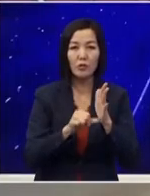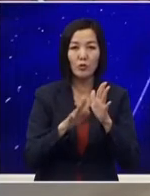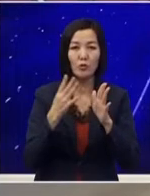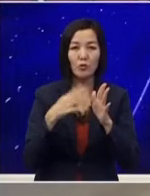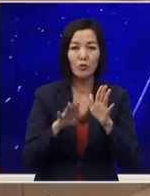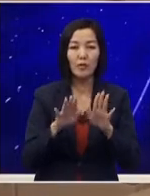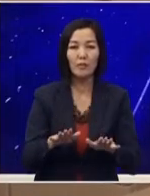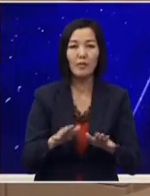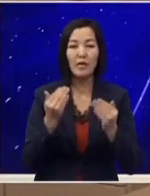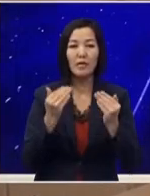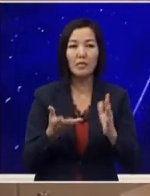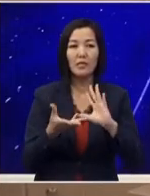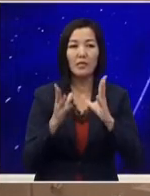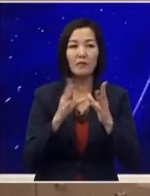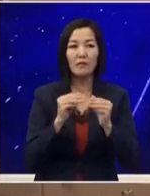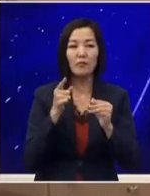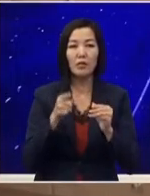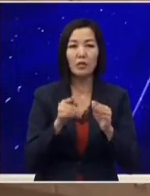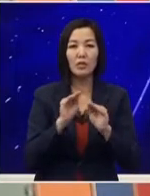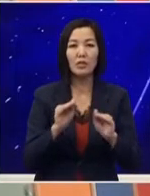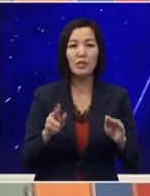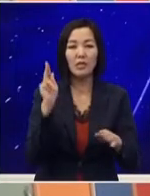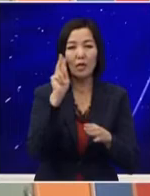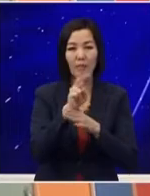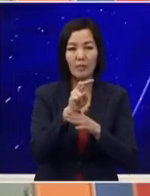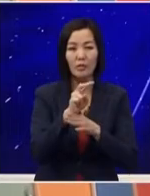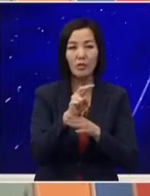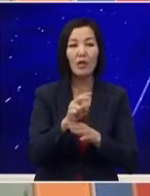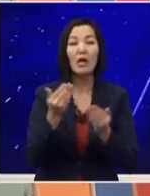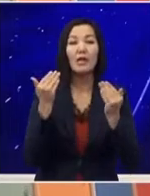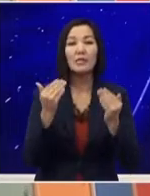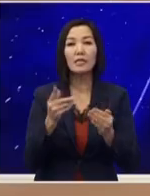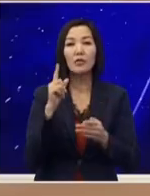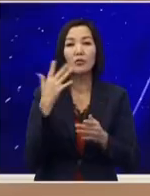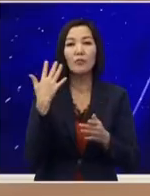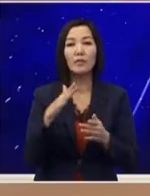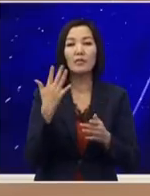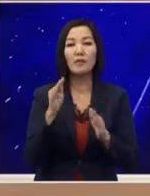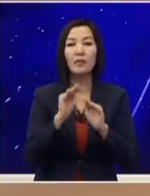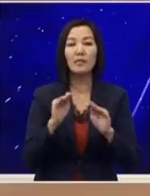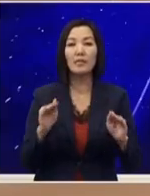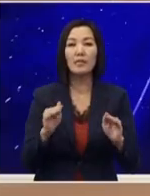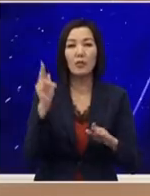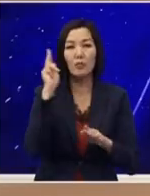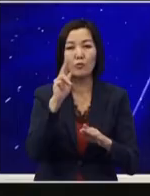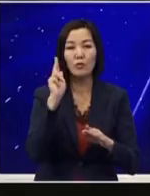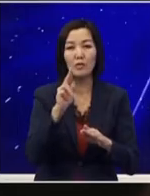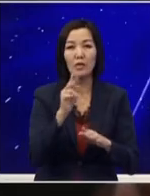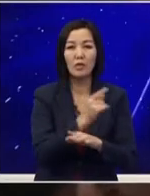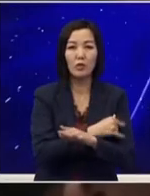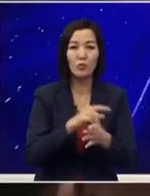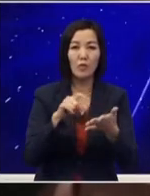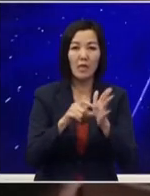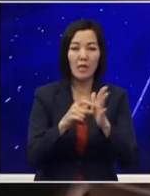но обучаются здесь порядка 1000 учеников. В данное время 155 детей дошкольного возраста учатся в дежурных